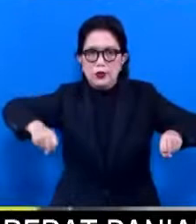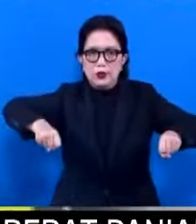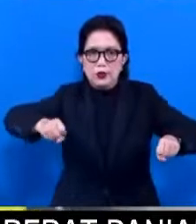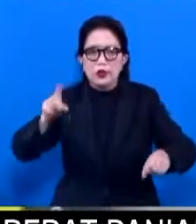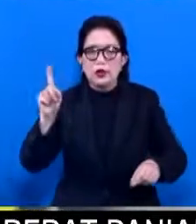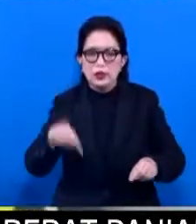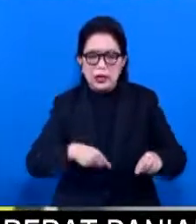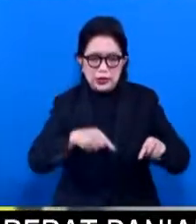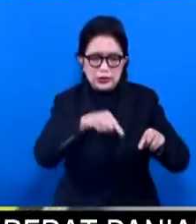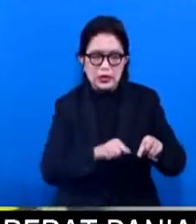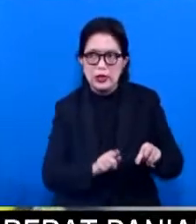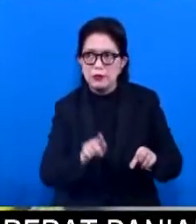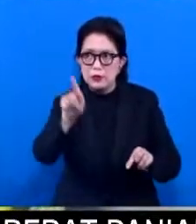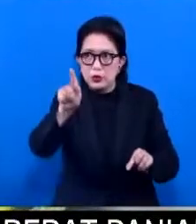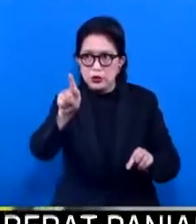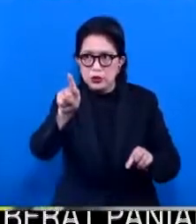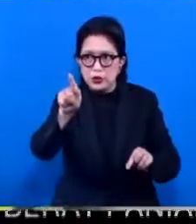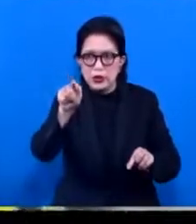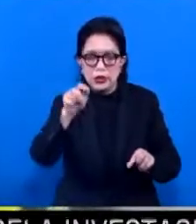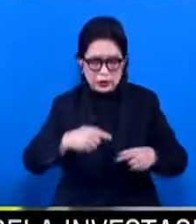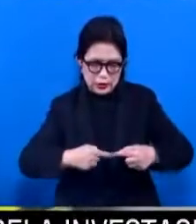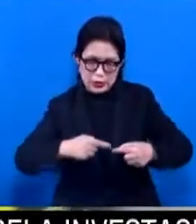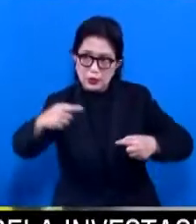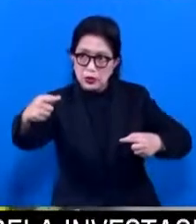utara, tepat di TKP